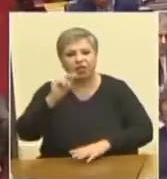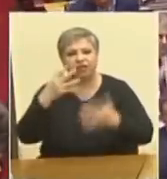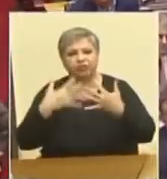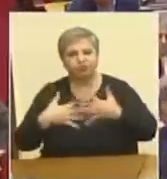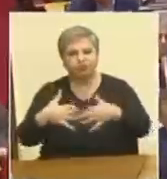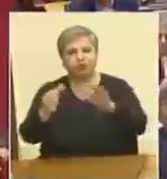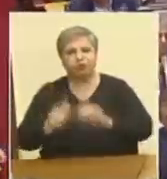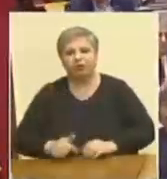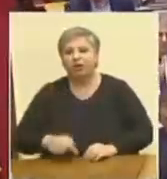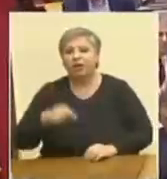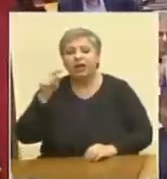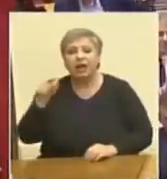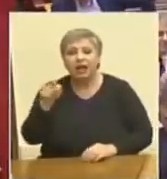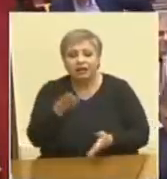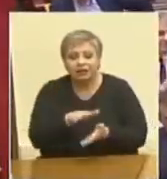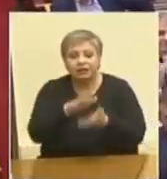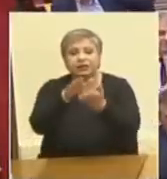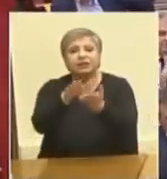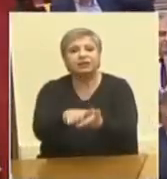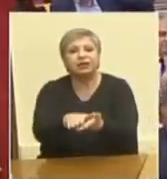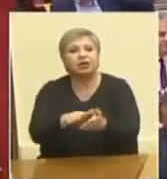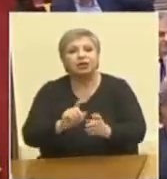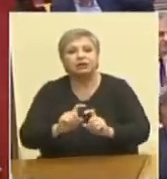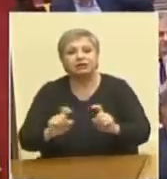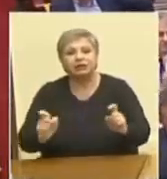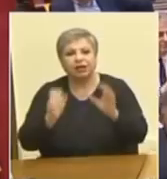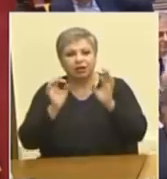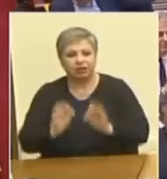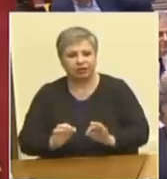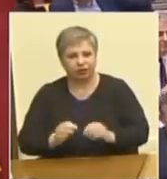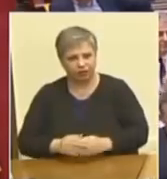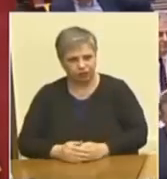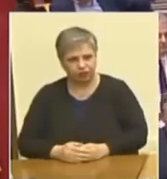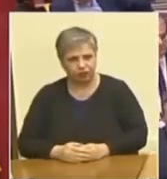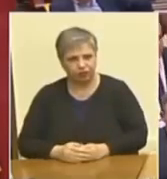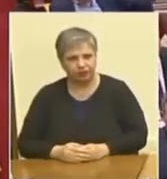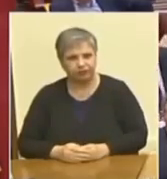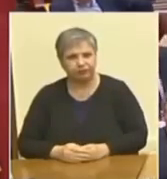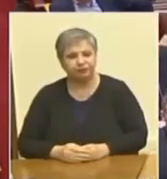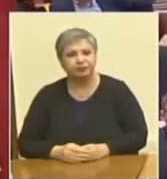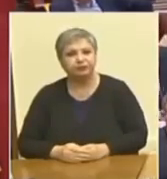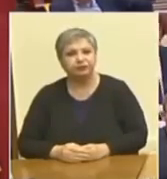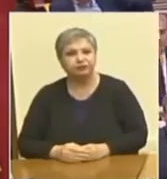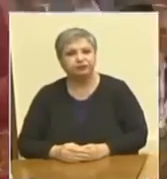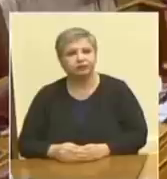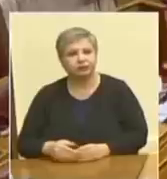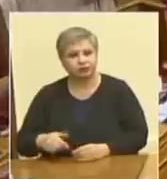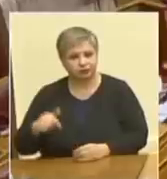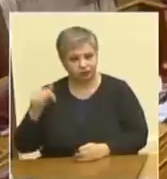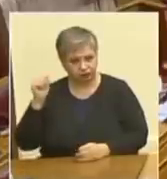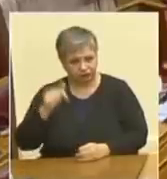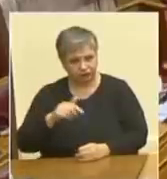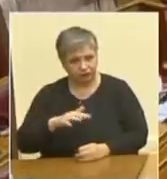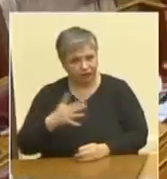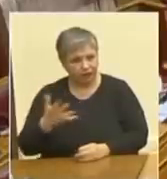αυτό που καταθέσατε, γιατί δεν θέλατε να το καταθέσετε. Είναι συνέντευξη στο Πολιτικό. Είναι συνέντευξη στο